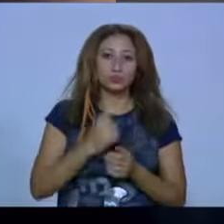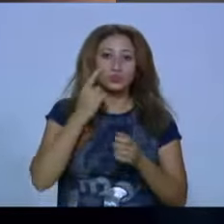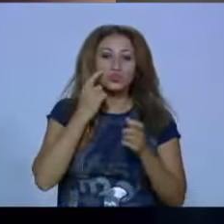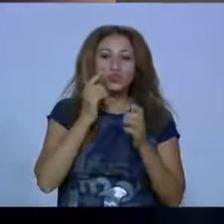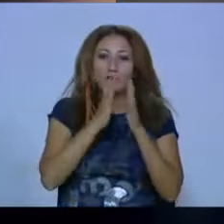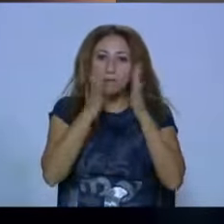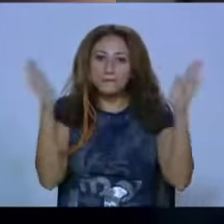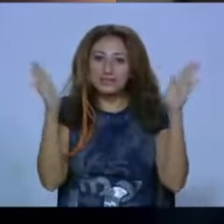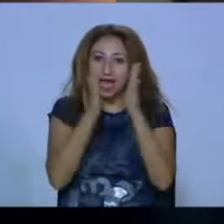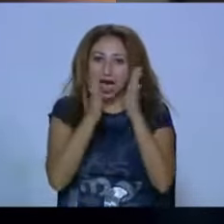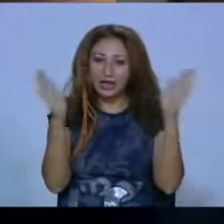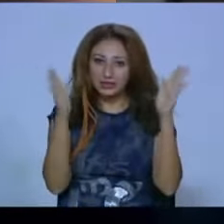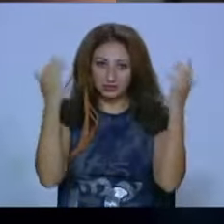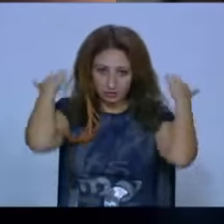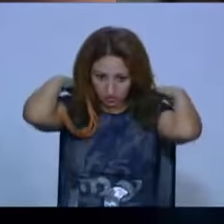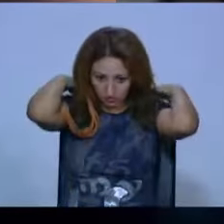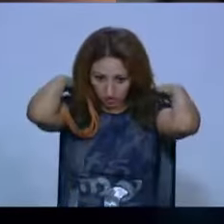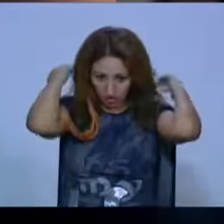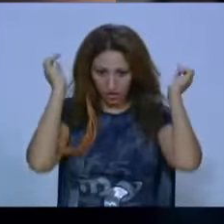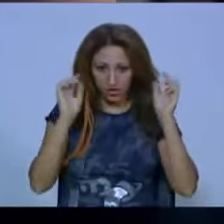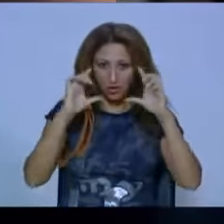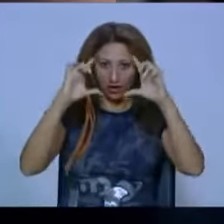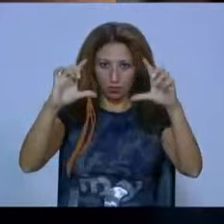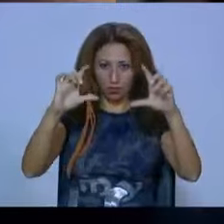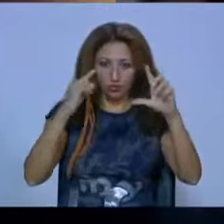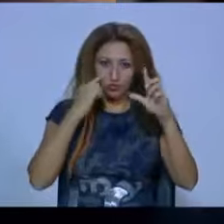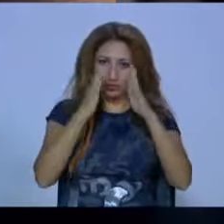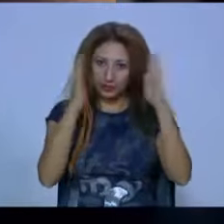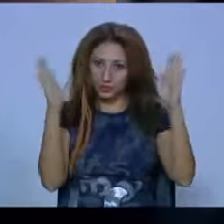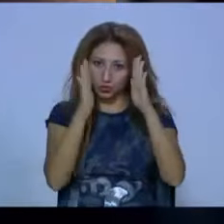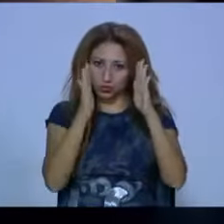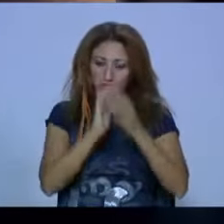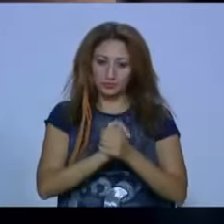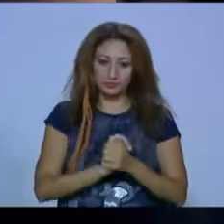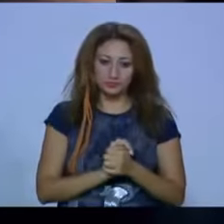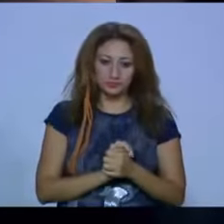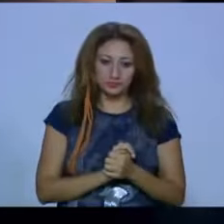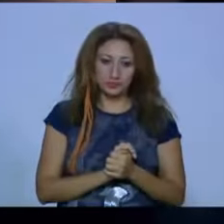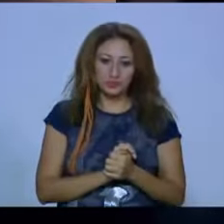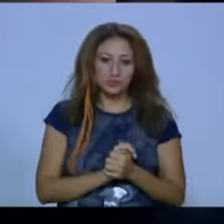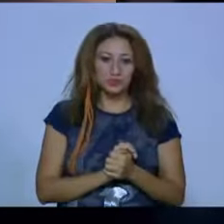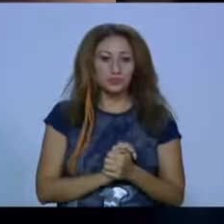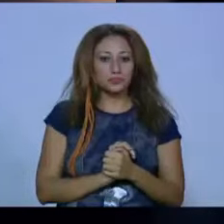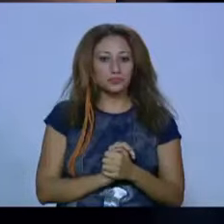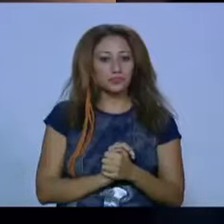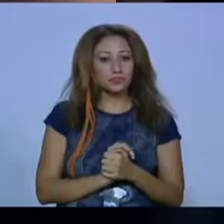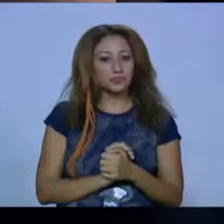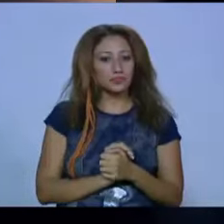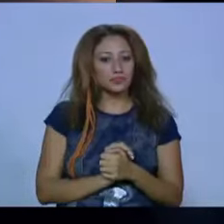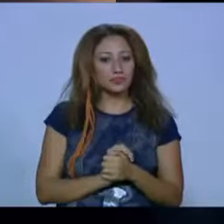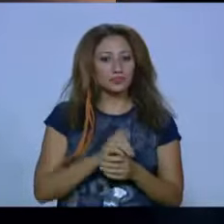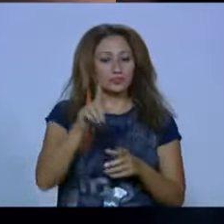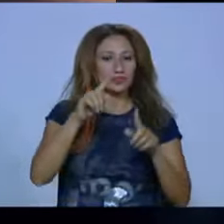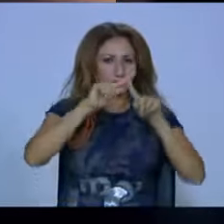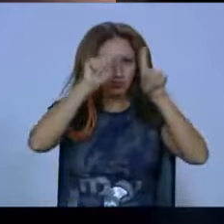هي موجوده فيها الجزء بتاع الوحمه ده. الوحمه جزء كبير تقريبا، واخد من فهمت منها ان هي واخد جزء كبير قوي من